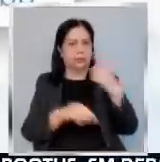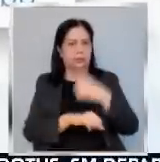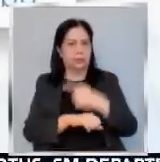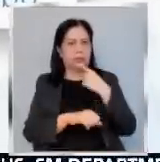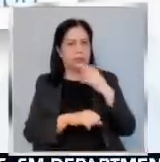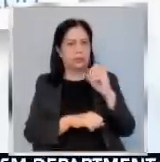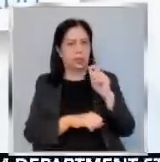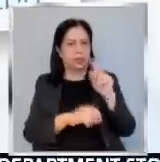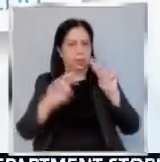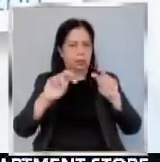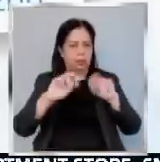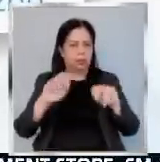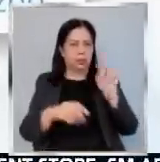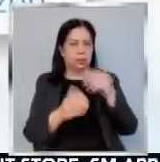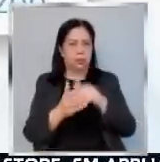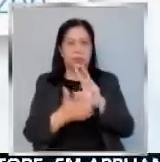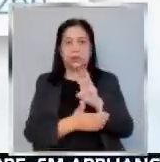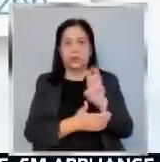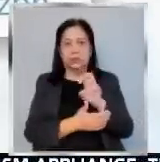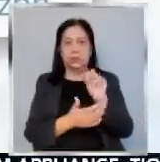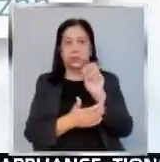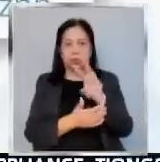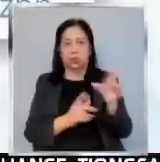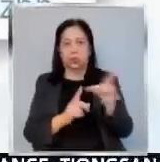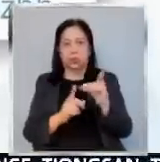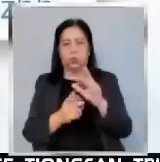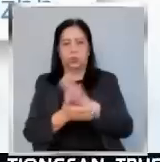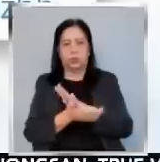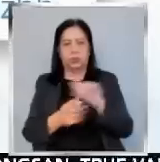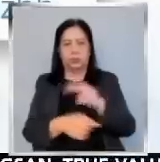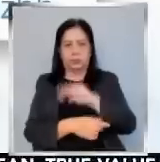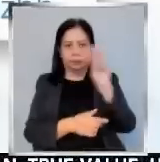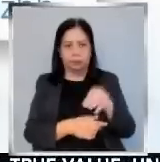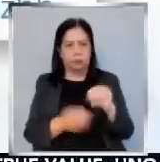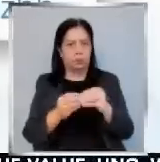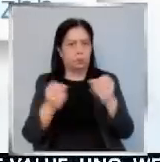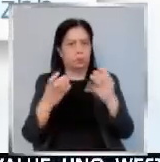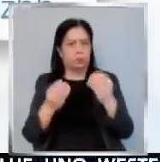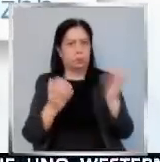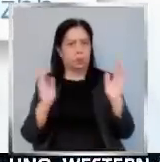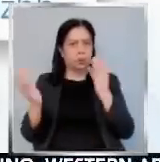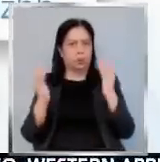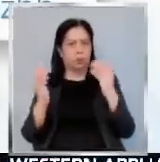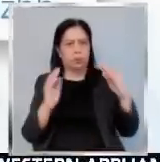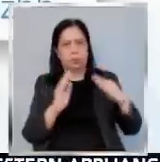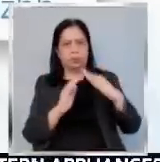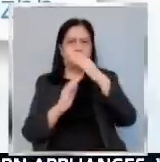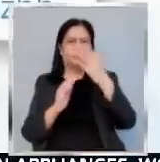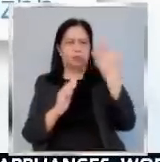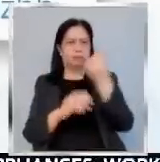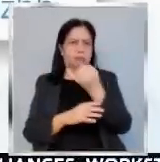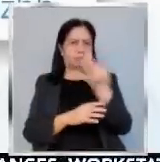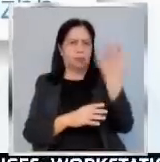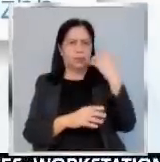Research, 1,600 ang bagong kaso sa Metro Manila. Mas marami raw ito kaysa sa peak ng pinakamataas na bilang noong